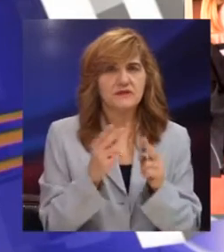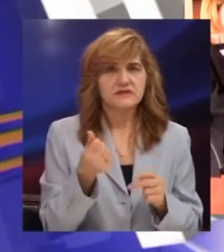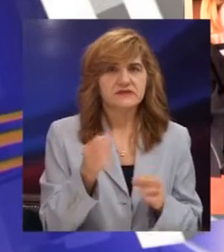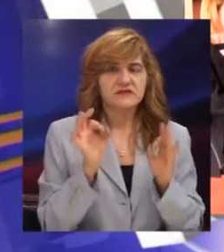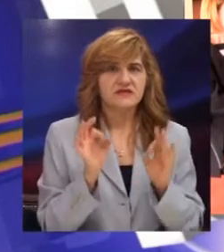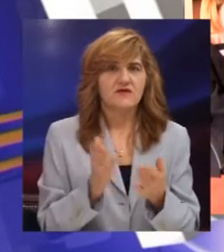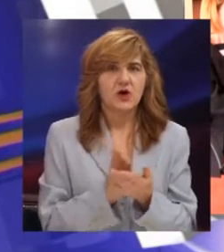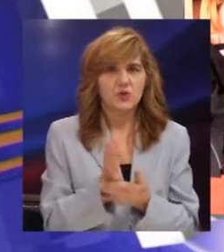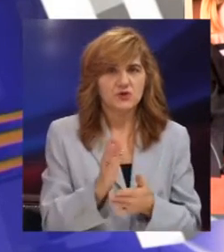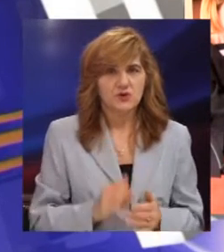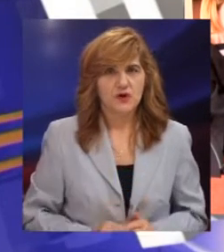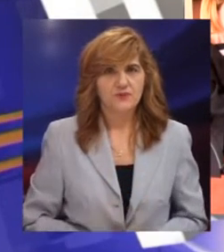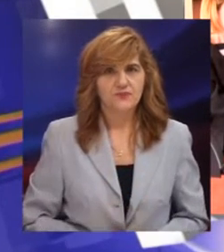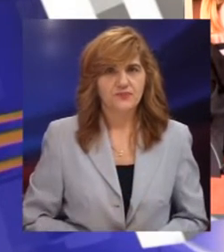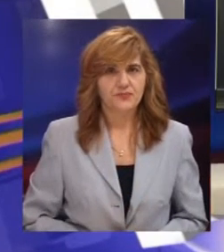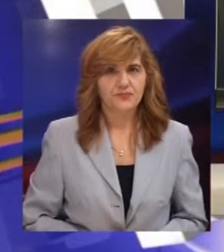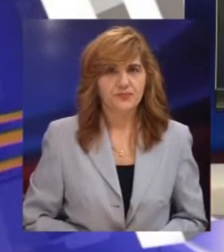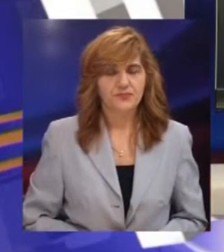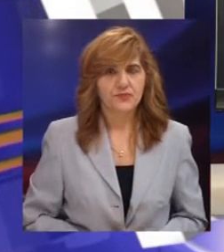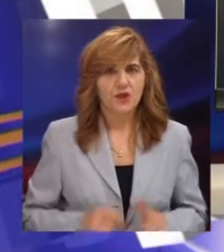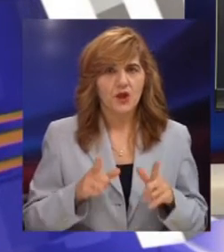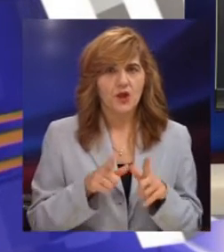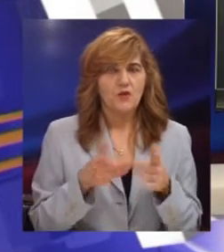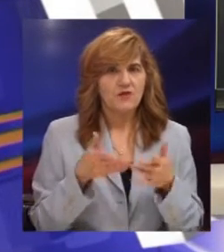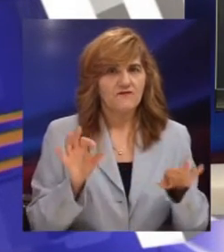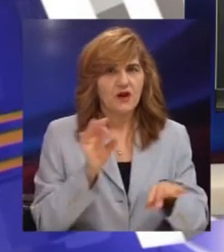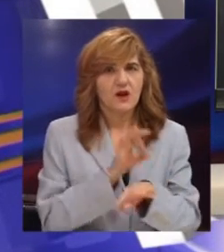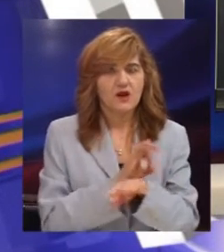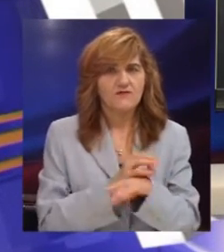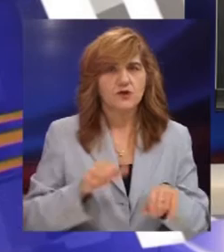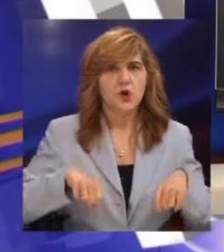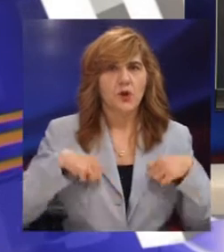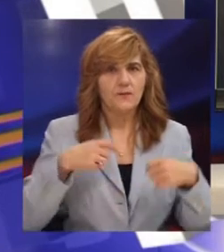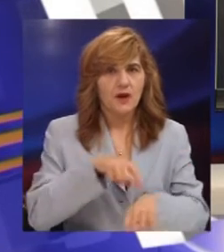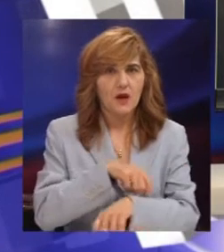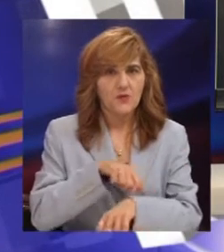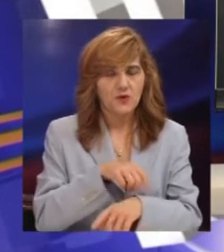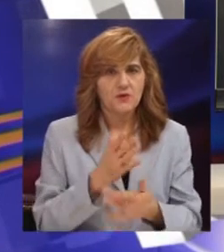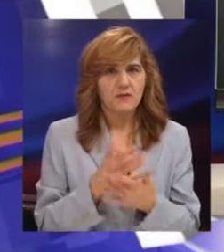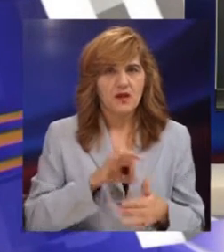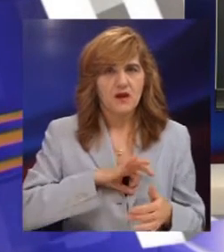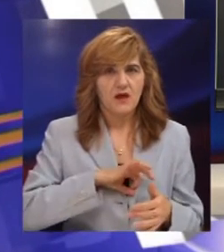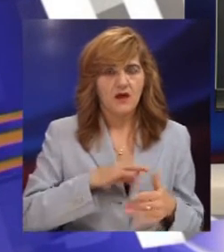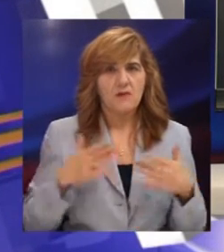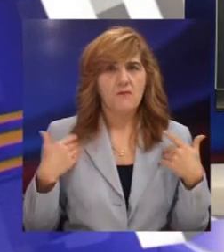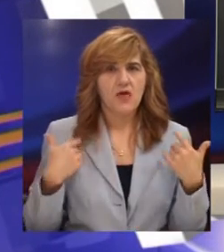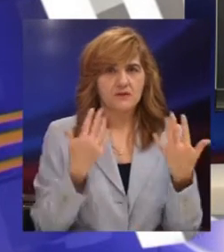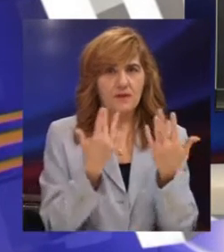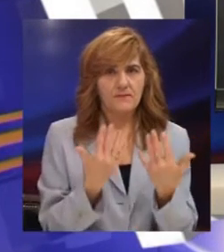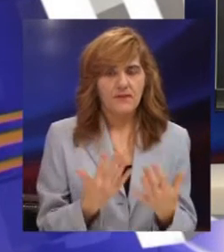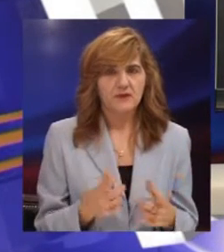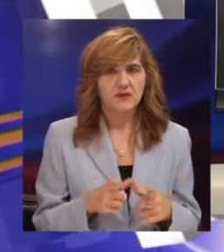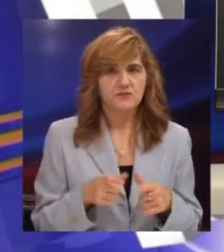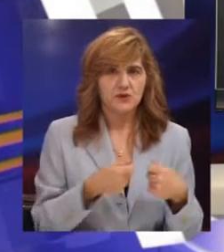sa cenom svake usluge. U velikoj većnici gradske kuće tokom prepodneva uručene su nagrade najboljim mladim